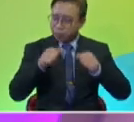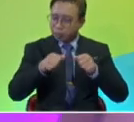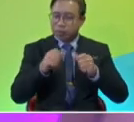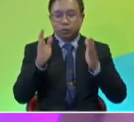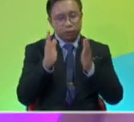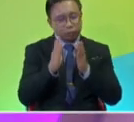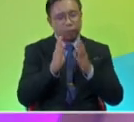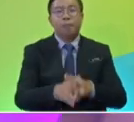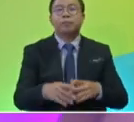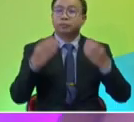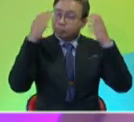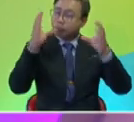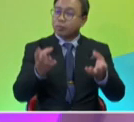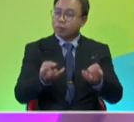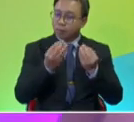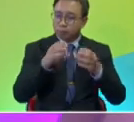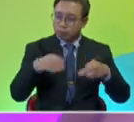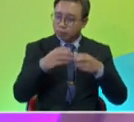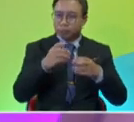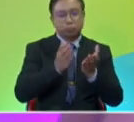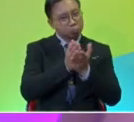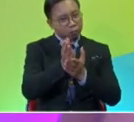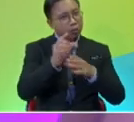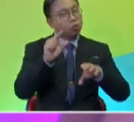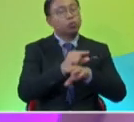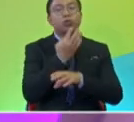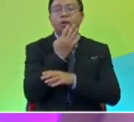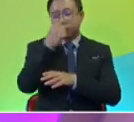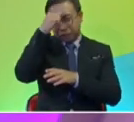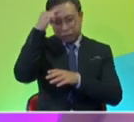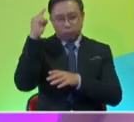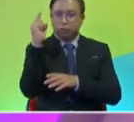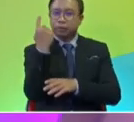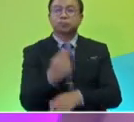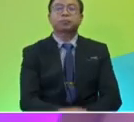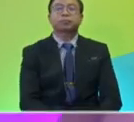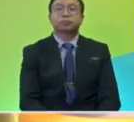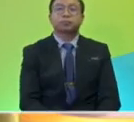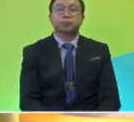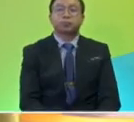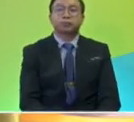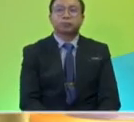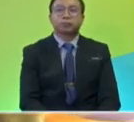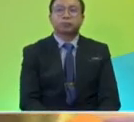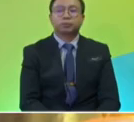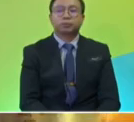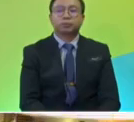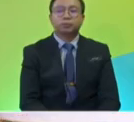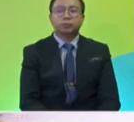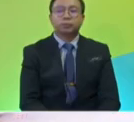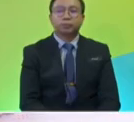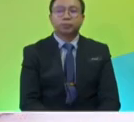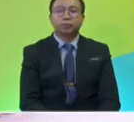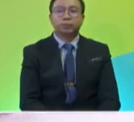ini jadi Cikgu hasilkan a yang seterusnya Cikgu nak guna warna hitam sahaja warna hitam a sebab Cikgu suka warna hitam juga